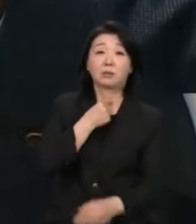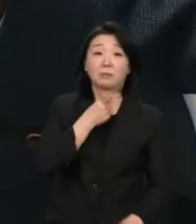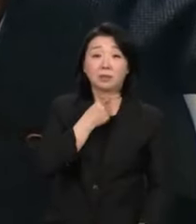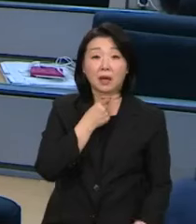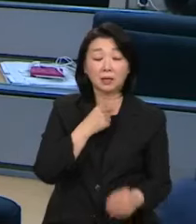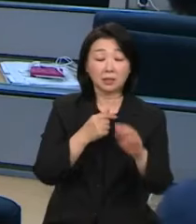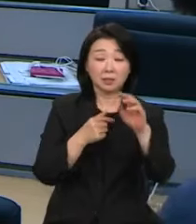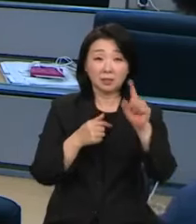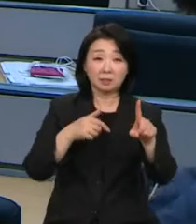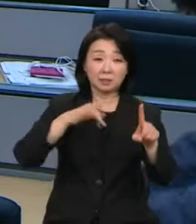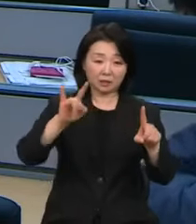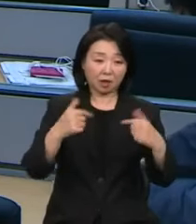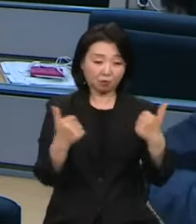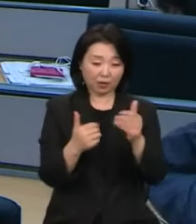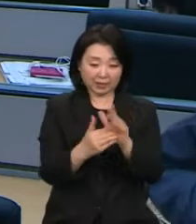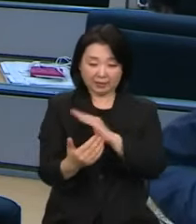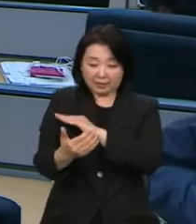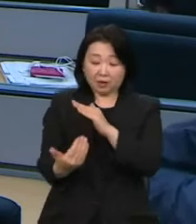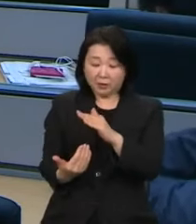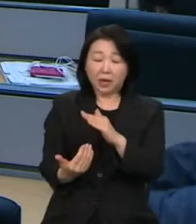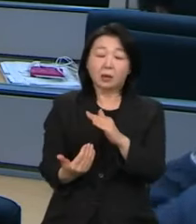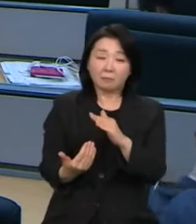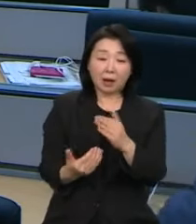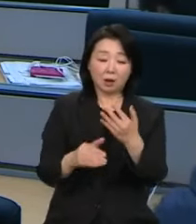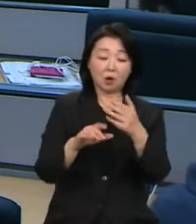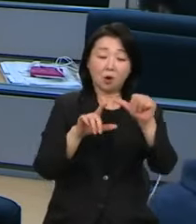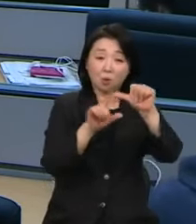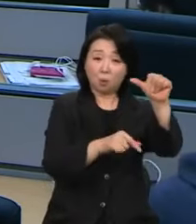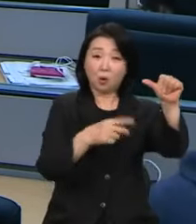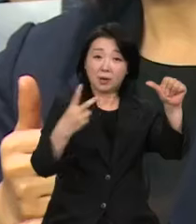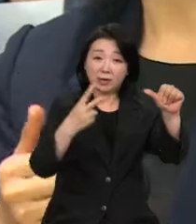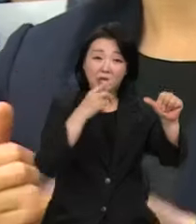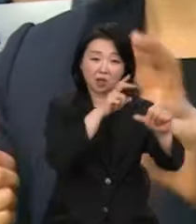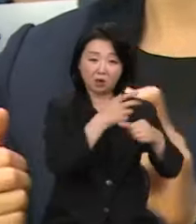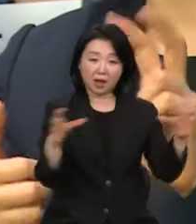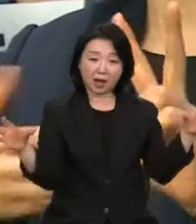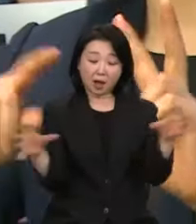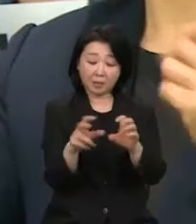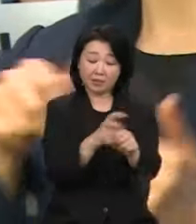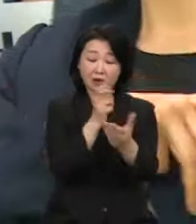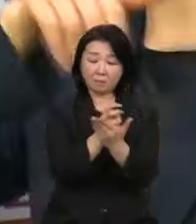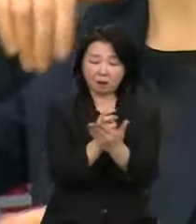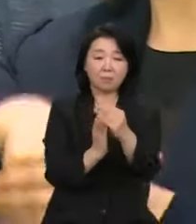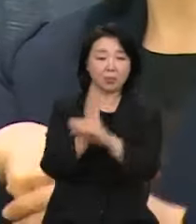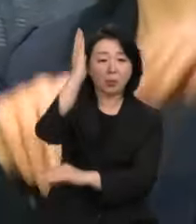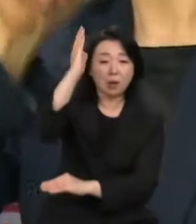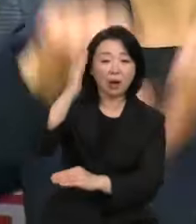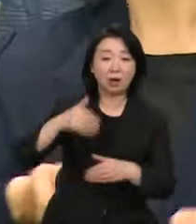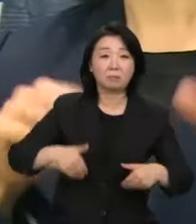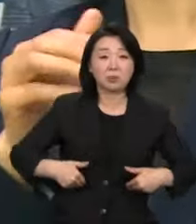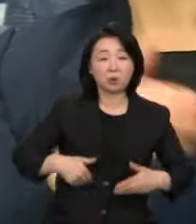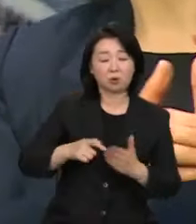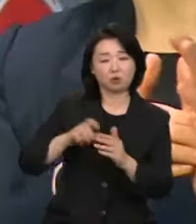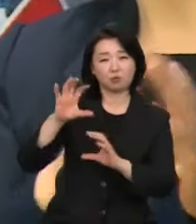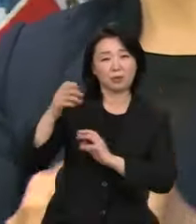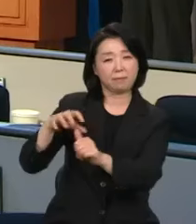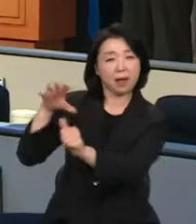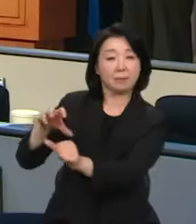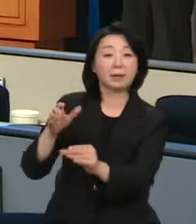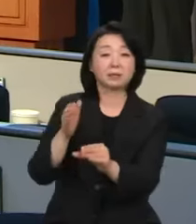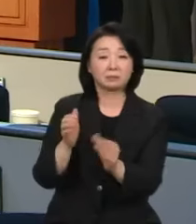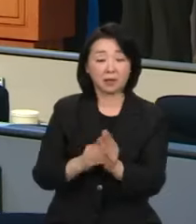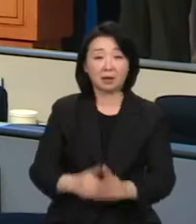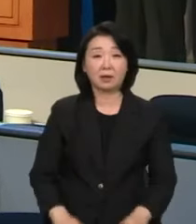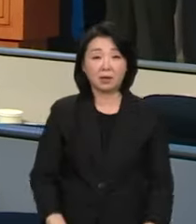전 다음 달 2일 본회의에서 여야 합의로 특검법을 통과시키자며 국민의힘을 압박했습니다. 가결엔